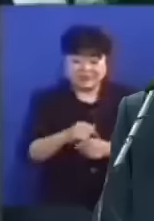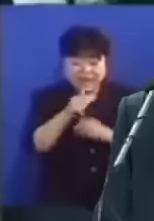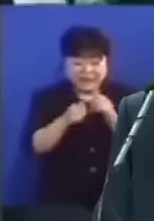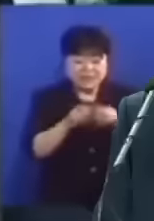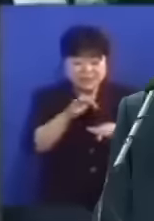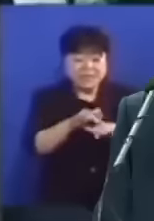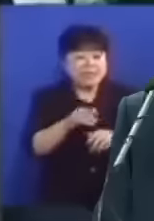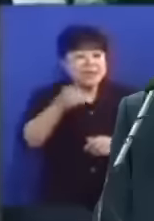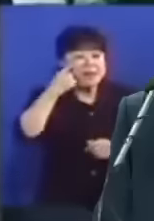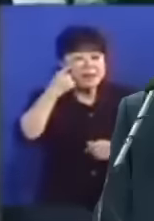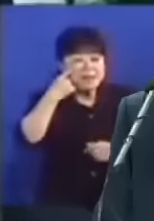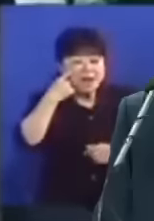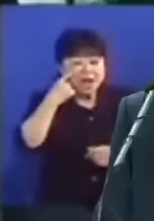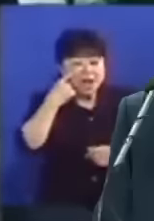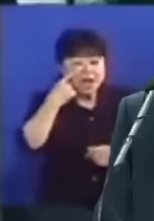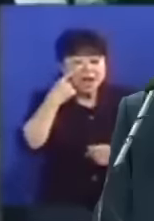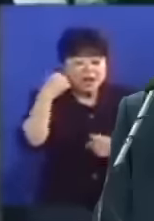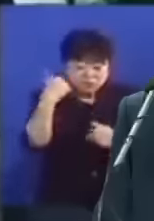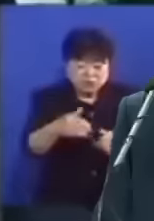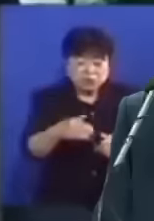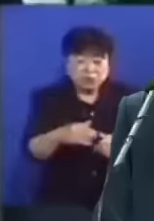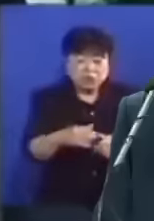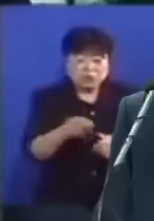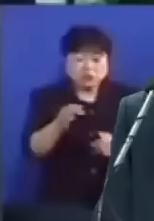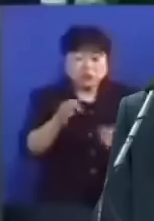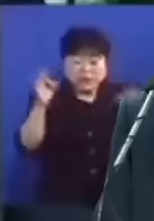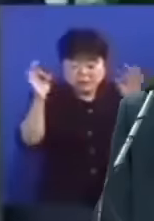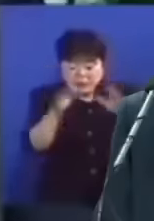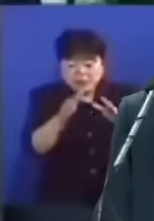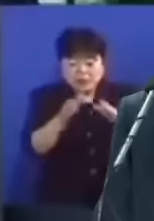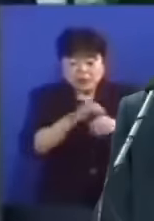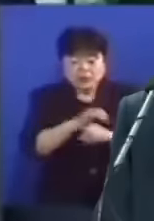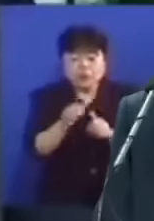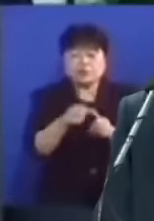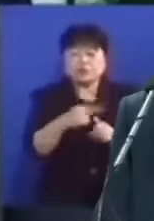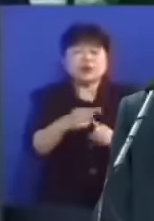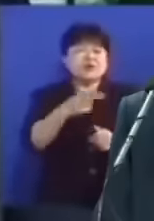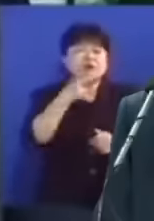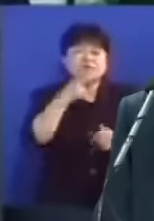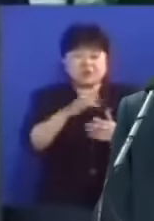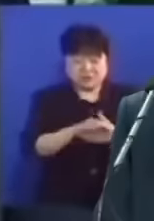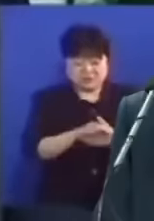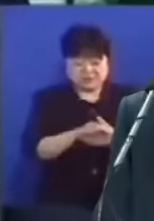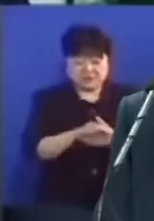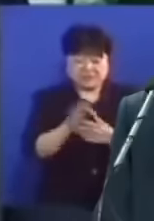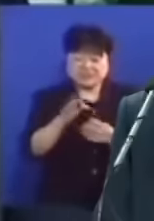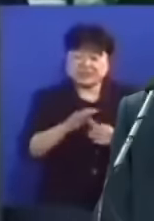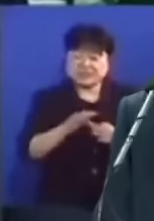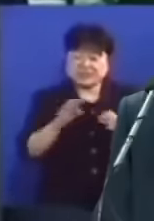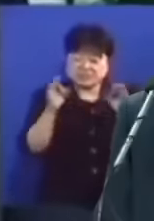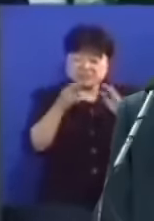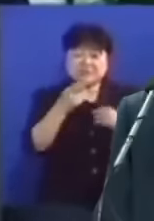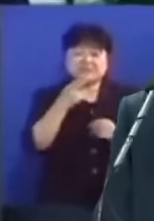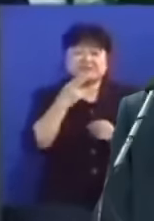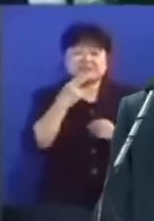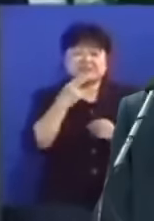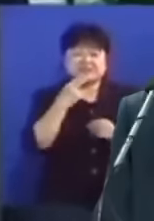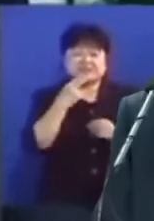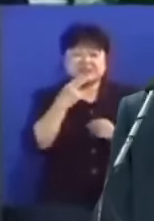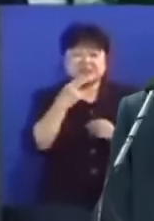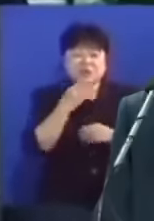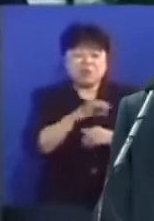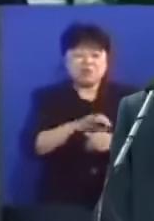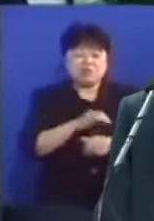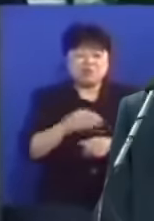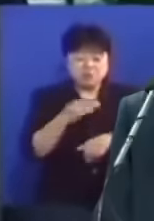없이 그를 치게 해서 재산 다 빼앗았지만은 나보고 욕하더니까 재산 좀 잃어버렸어요. 욕합니까?